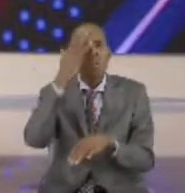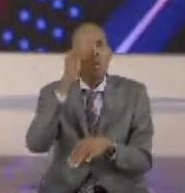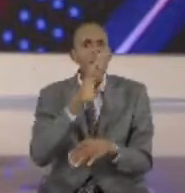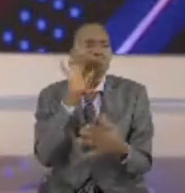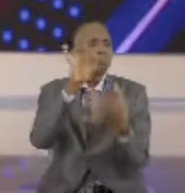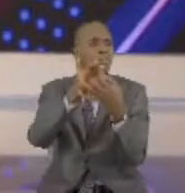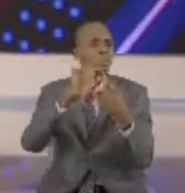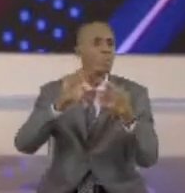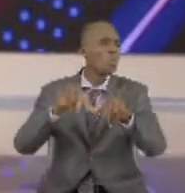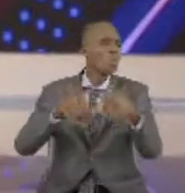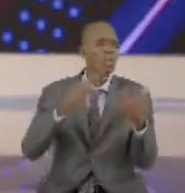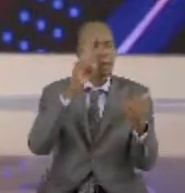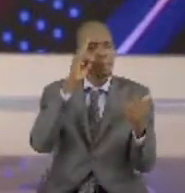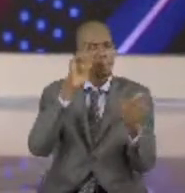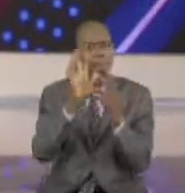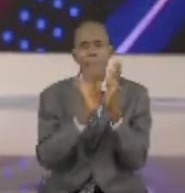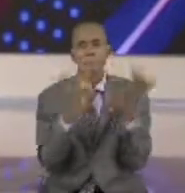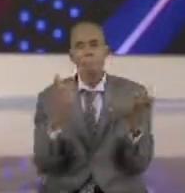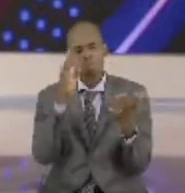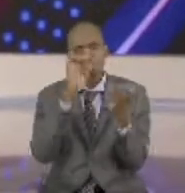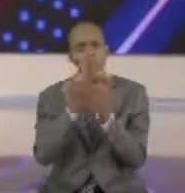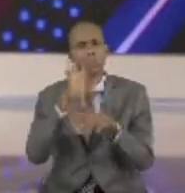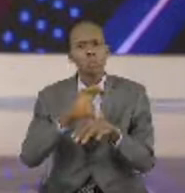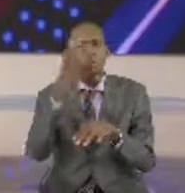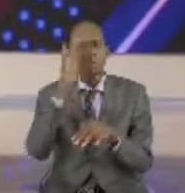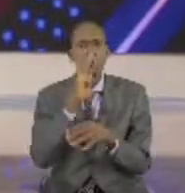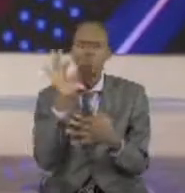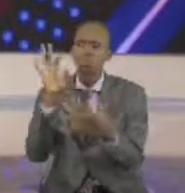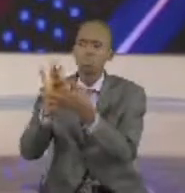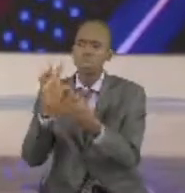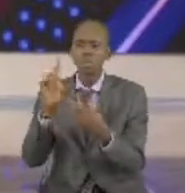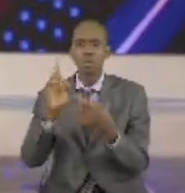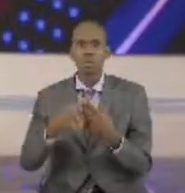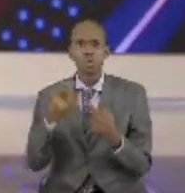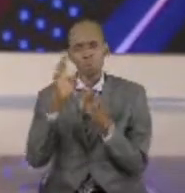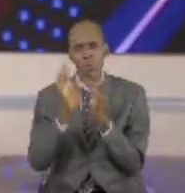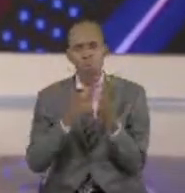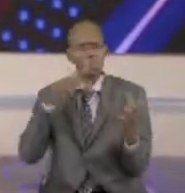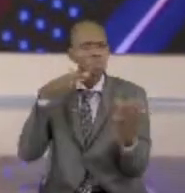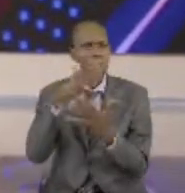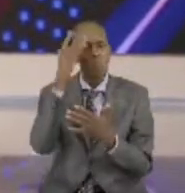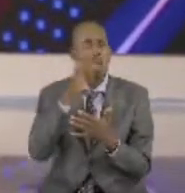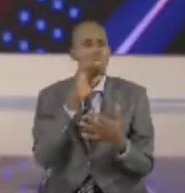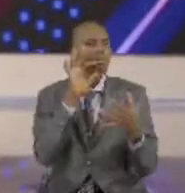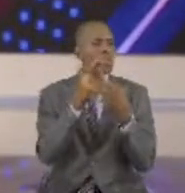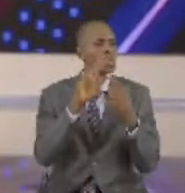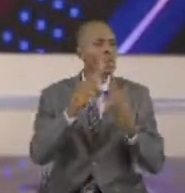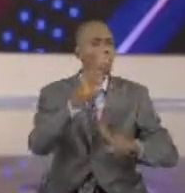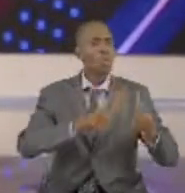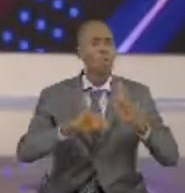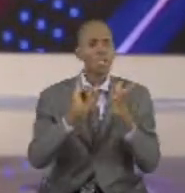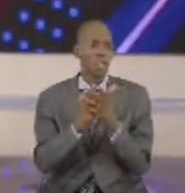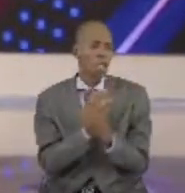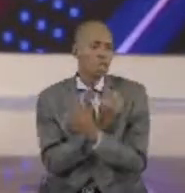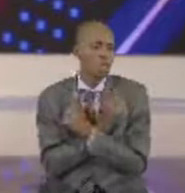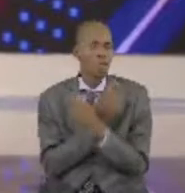église j'ai publié qu'un pourquoi êtes vous connecter à une église qui étudie la ville pourquoi et êtes vous connecter avec le peuple de dieu pour dire qu'ils aiment